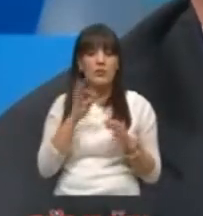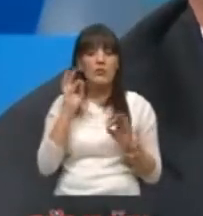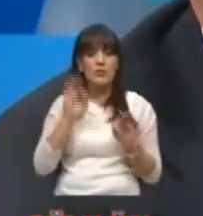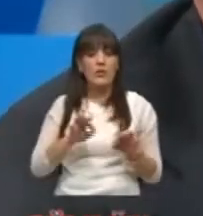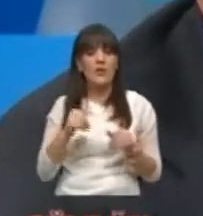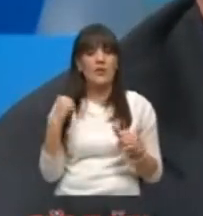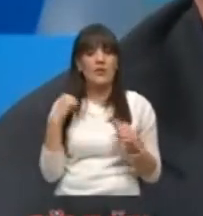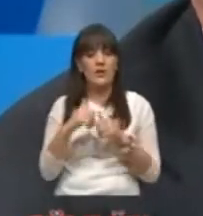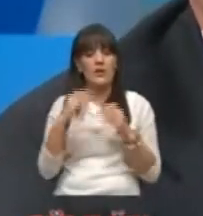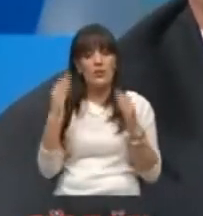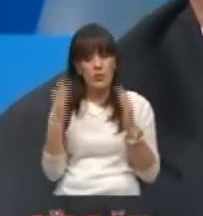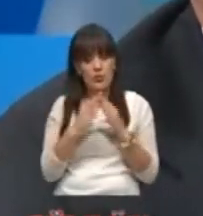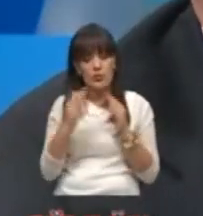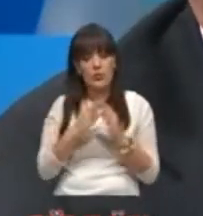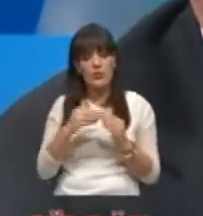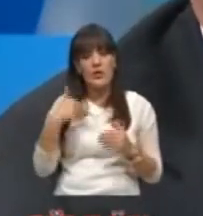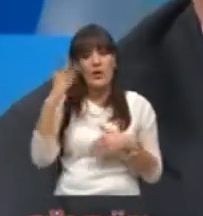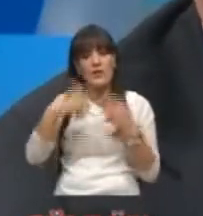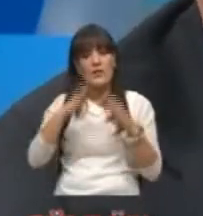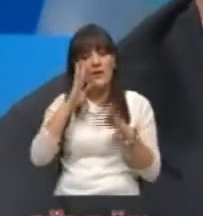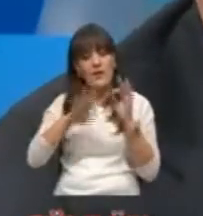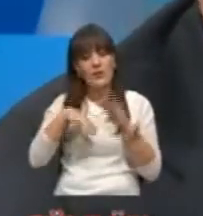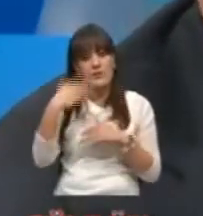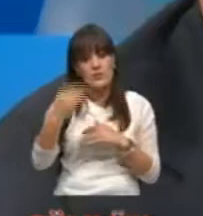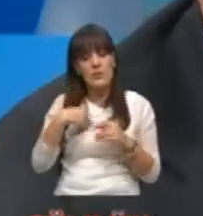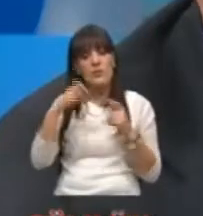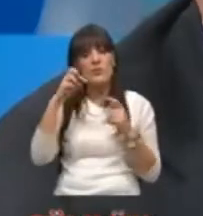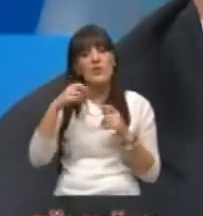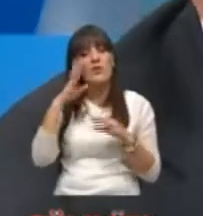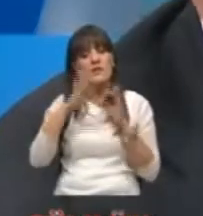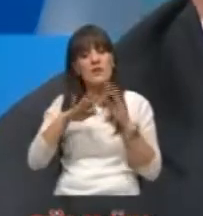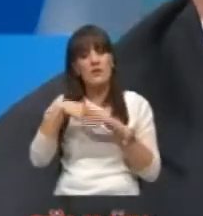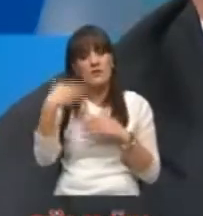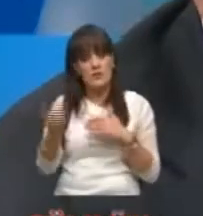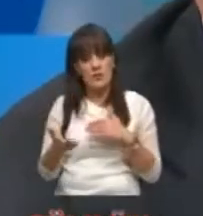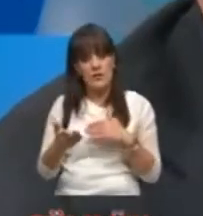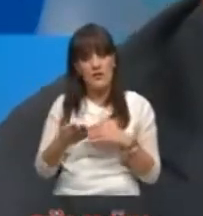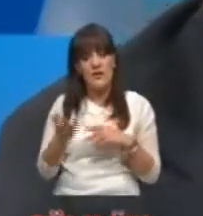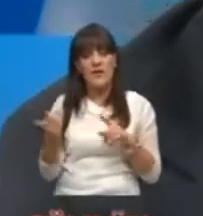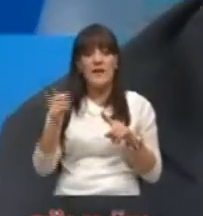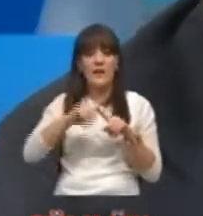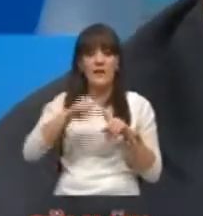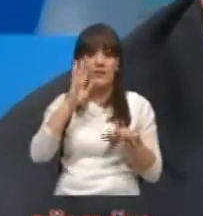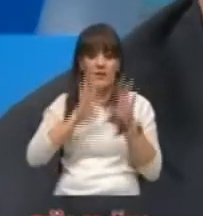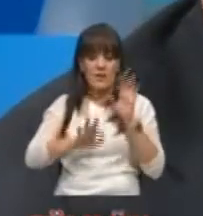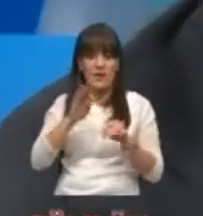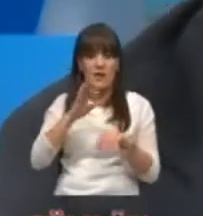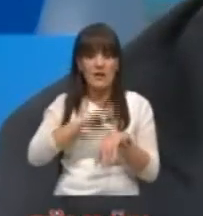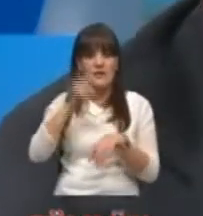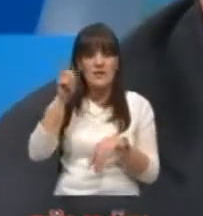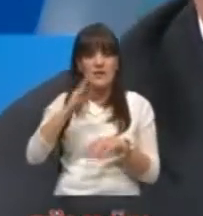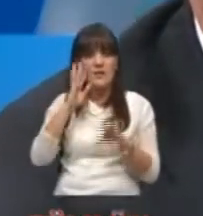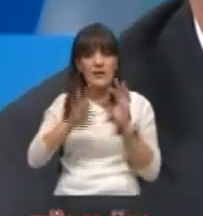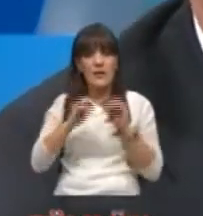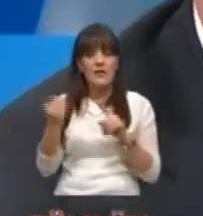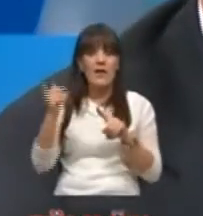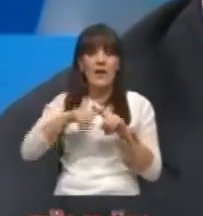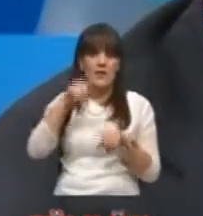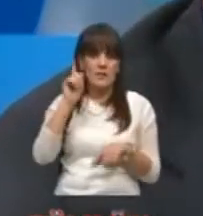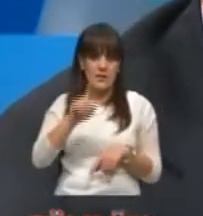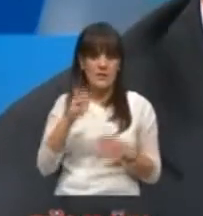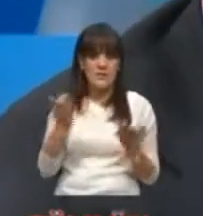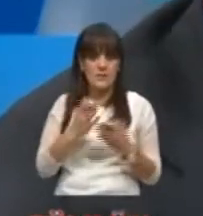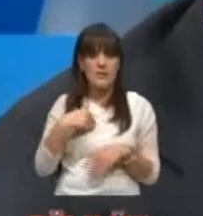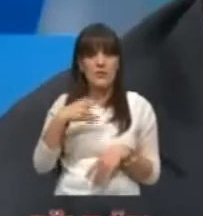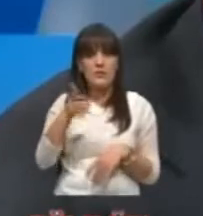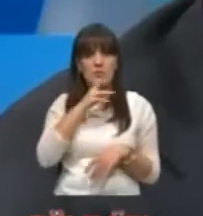yine uygun cerrahi tedavi sonrasında, protez tedavisi sonrasında ilave tedavilerin de hastanın tedavisine eklenmesi lazım ki